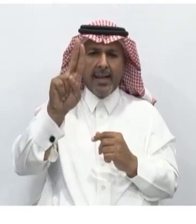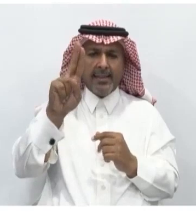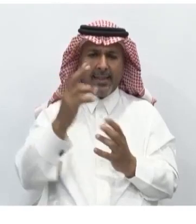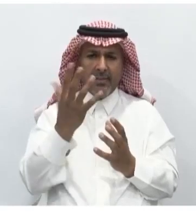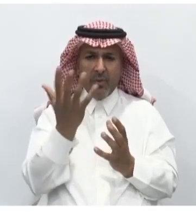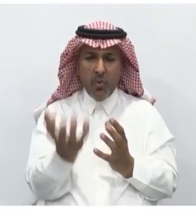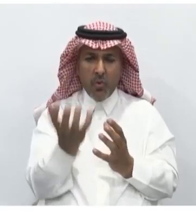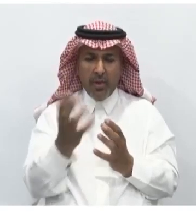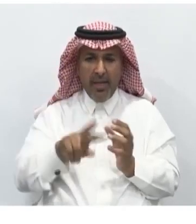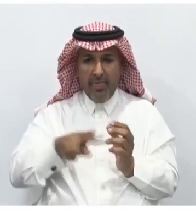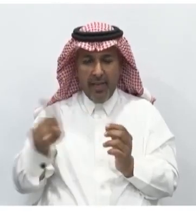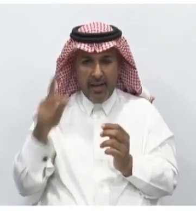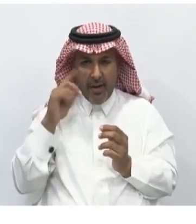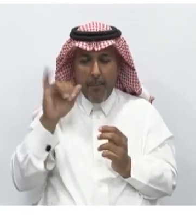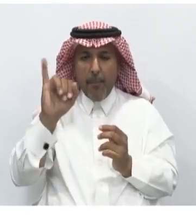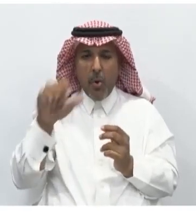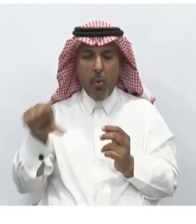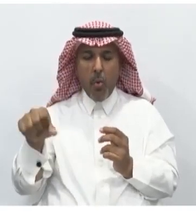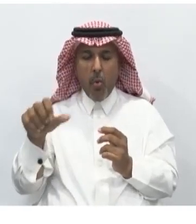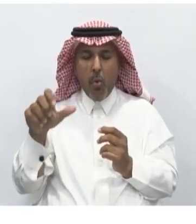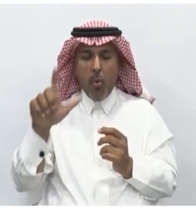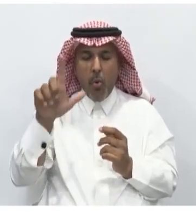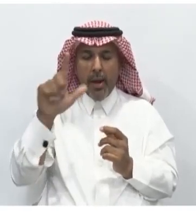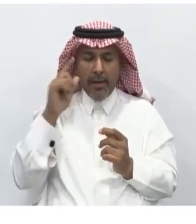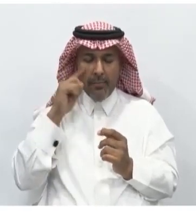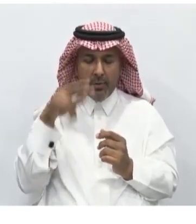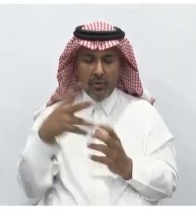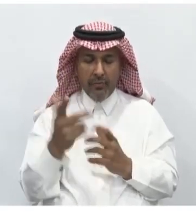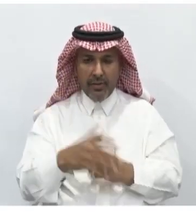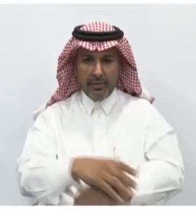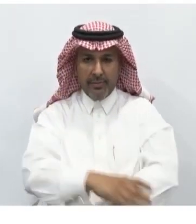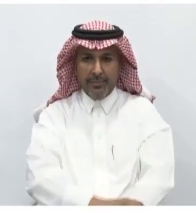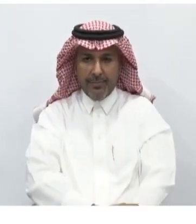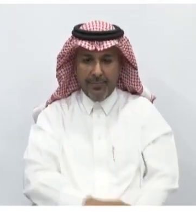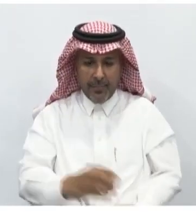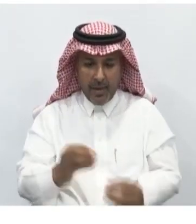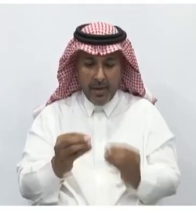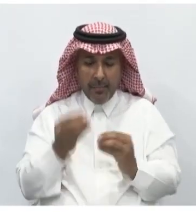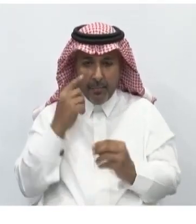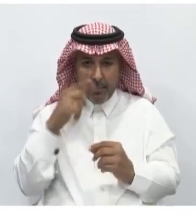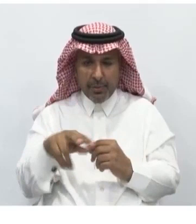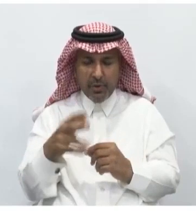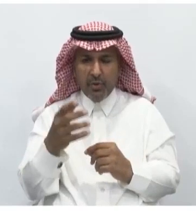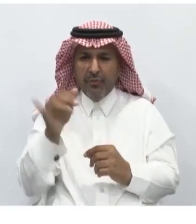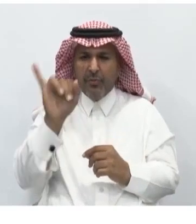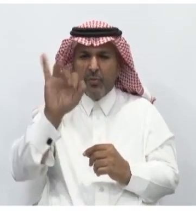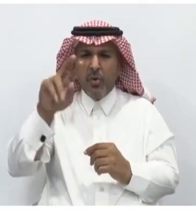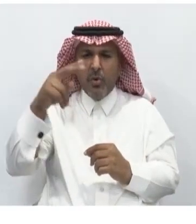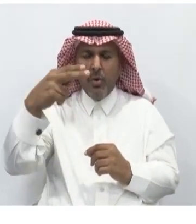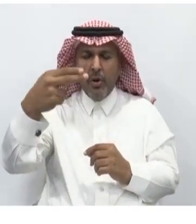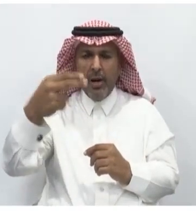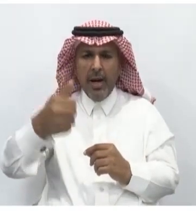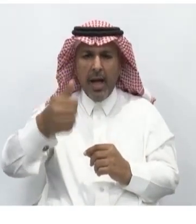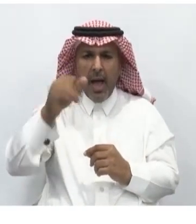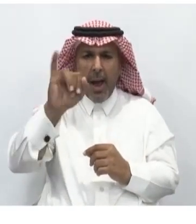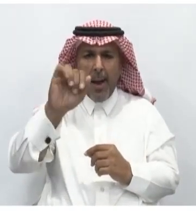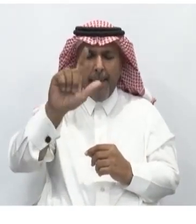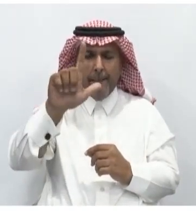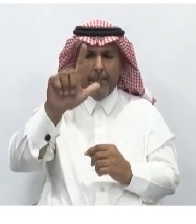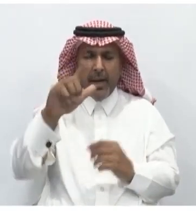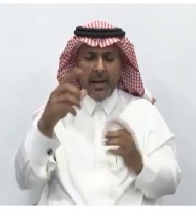كتلة إلى مول. ماذا سنستعمل؟ سنستعمل معامل التحويل الذي يربط المولات